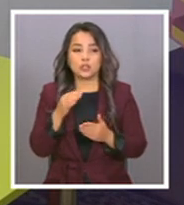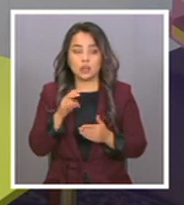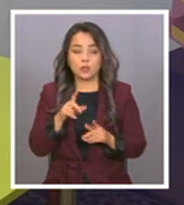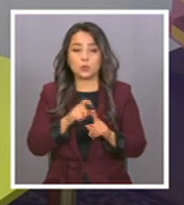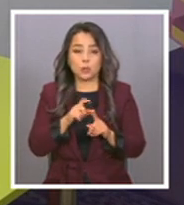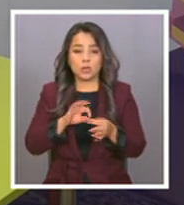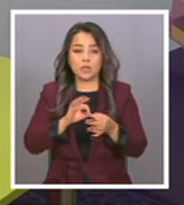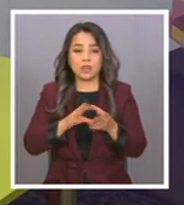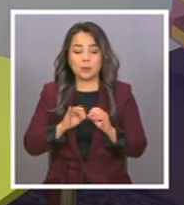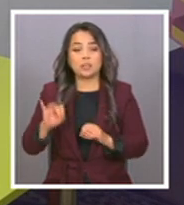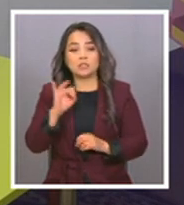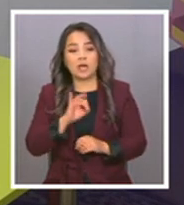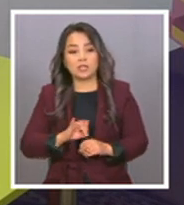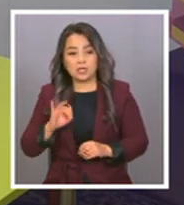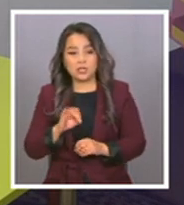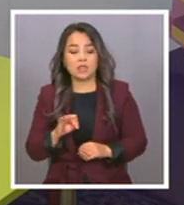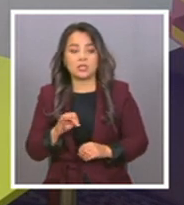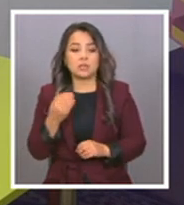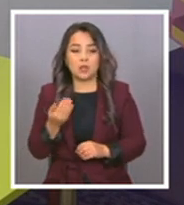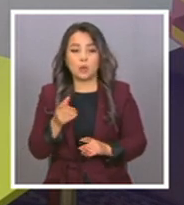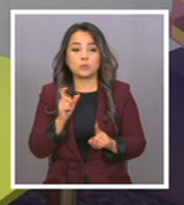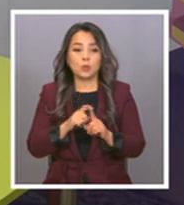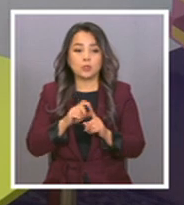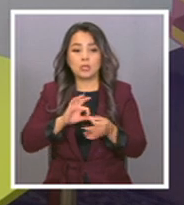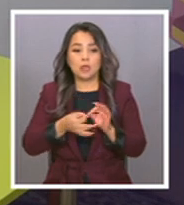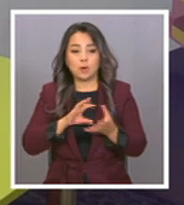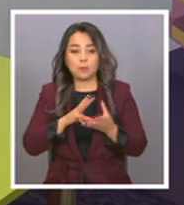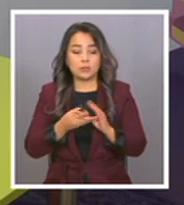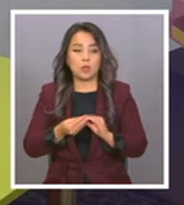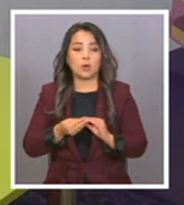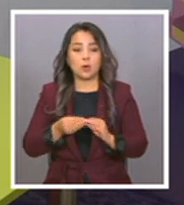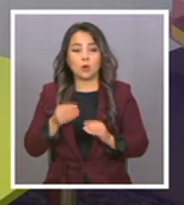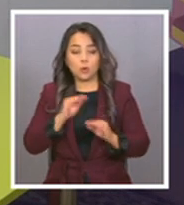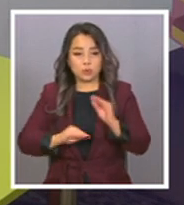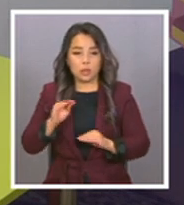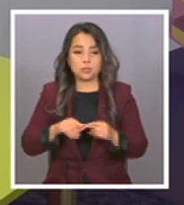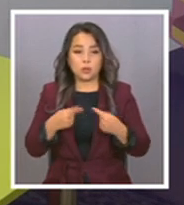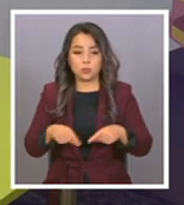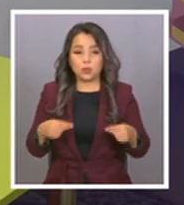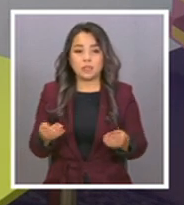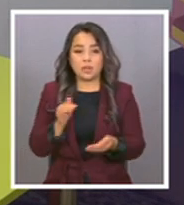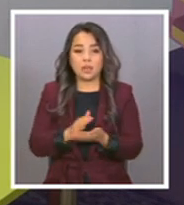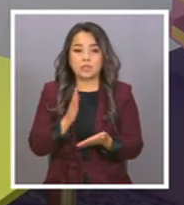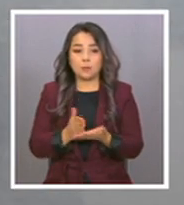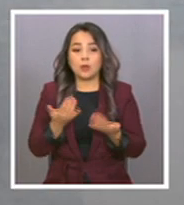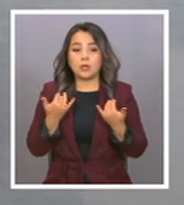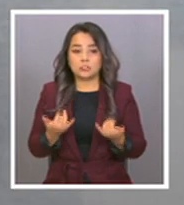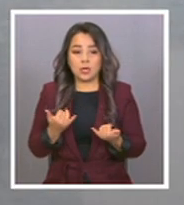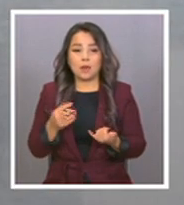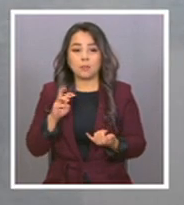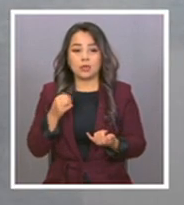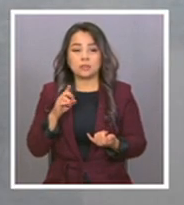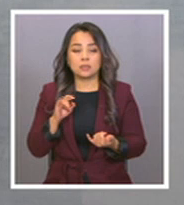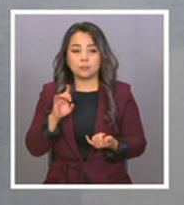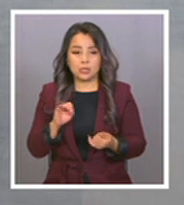өнердің тарихы, шешендік сөздердің мазмұны құрылысына қарай түрлерімен таныстыңыздар. Енді Майқы бидің